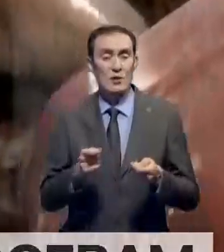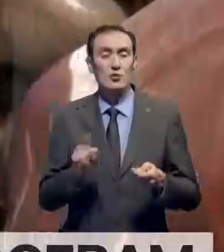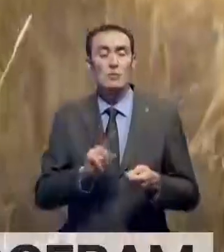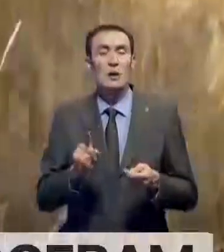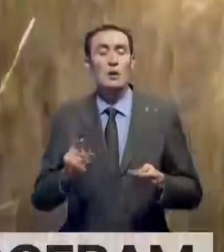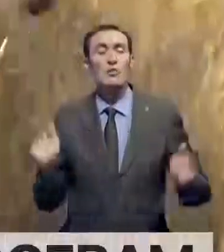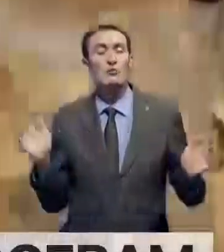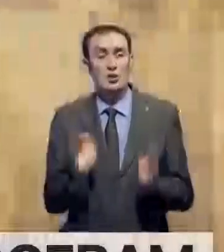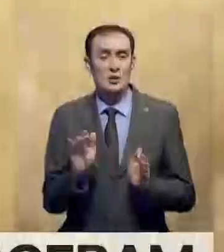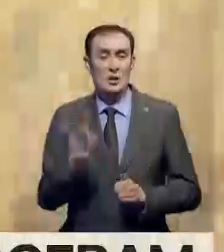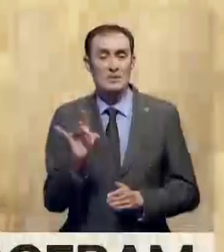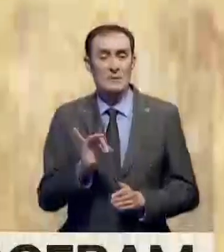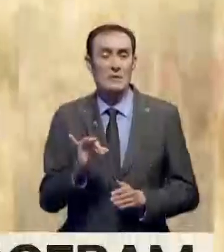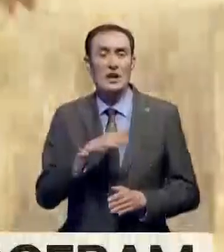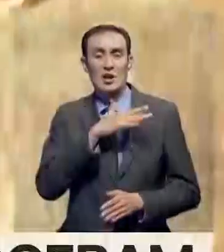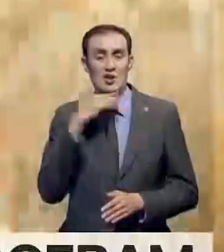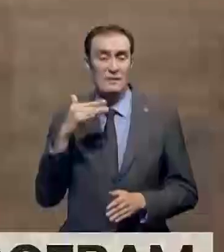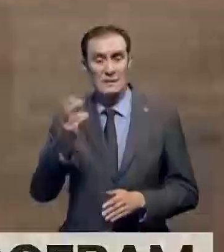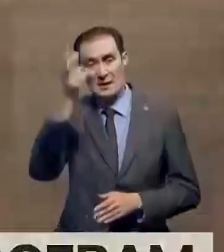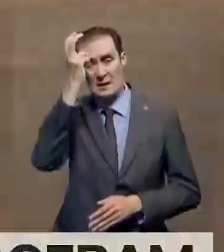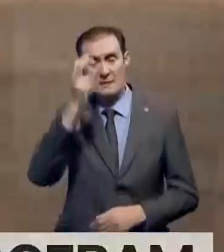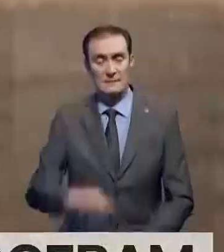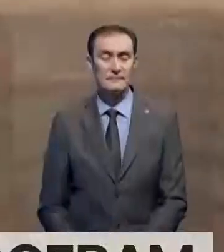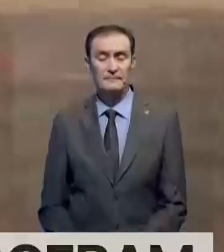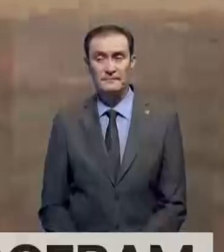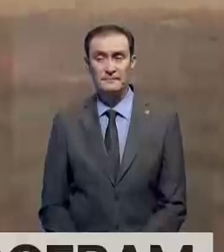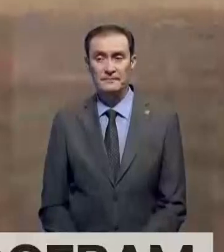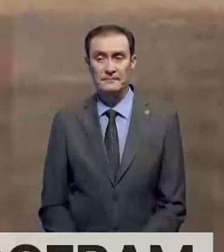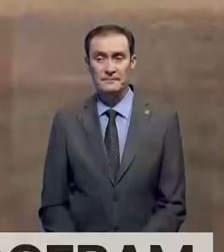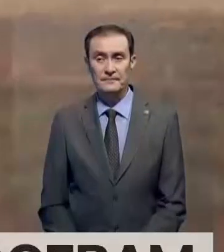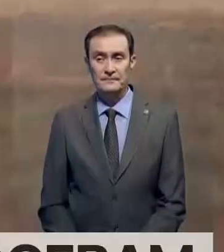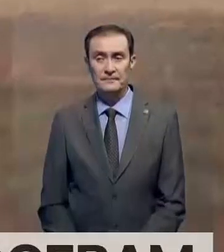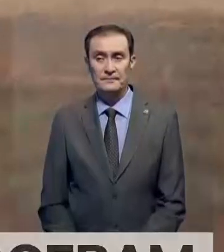популяцией сайгаков. Аслан Абуталипов, Евгений Шинкаренко, Акмулинская область, Хабар-24.